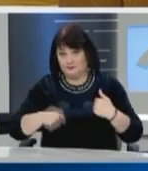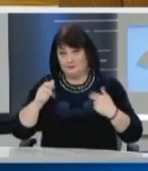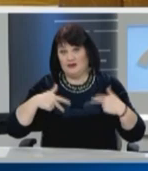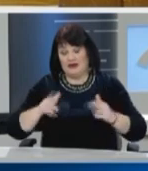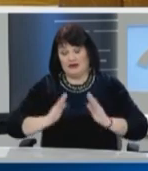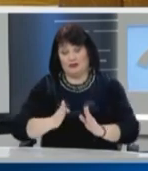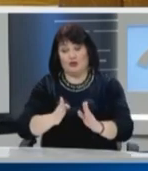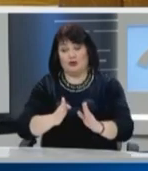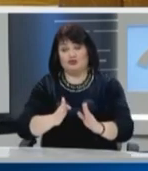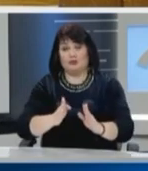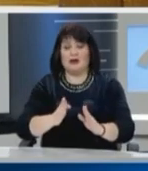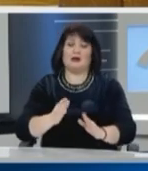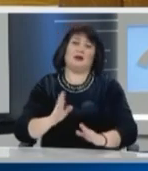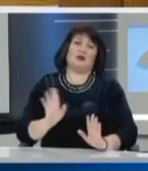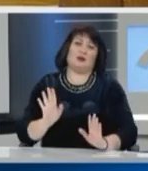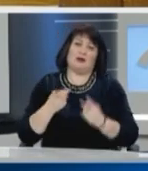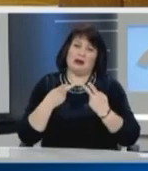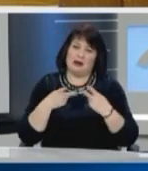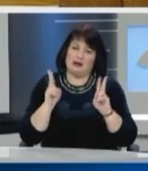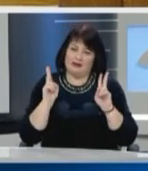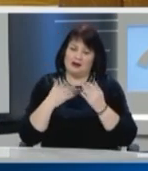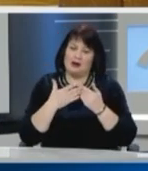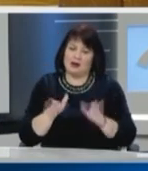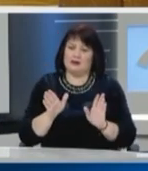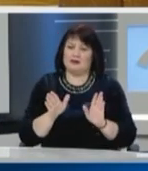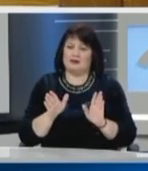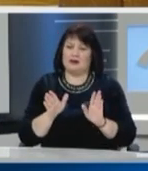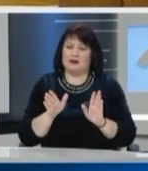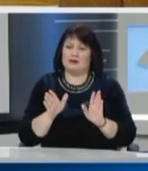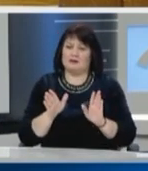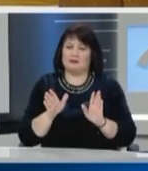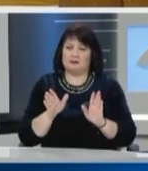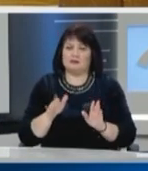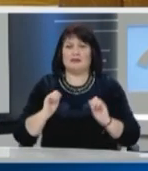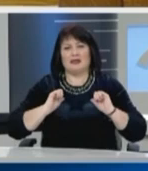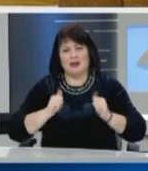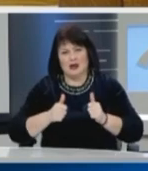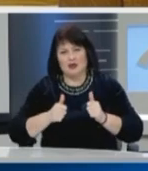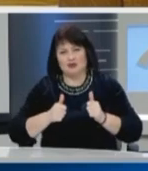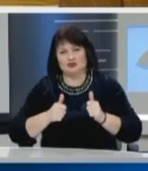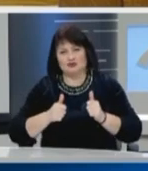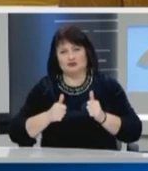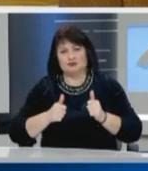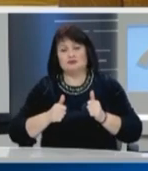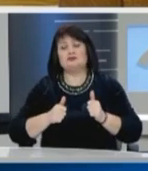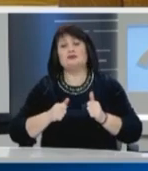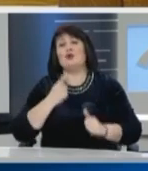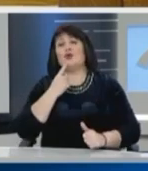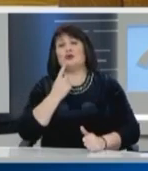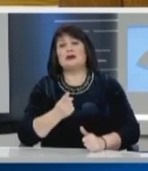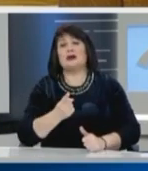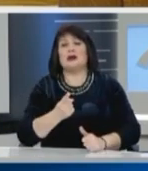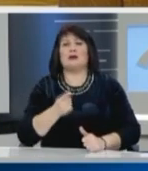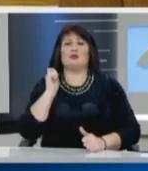να συνεχίσει ή όχι. Ελεύθερα, ανοιχτά, με παρησία και στη βάση των όσων επιτάσσει το